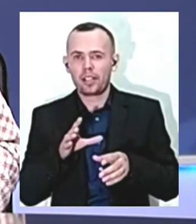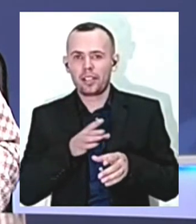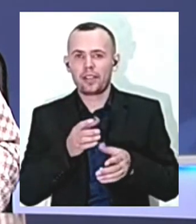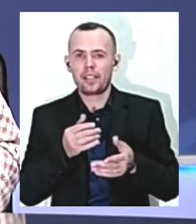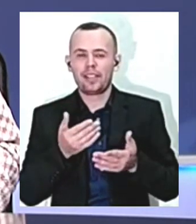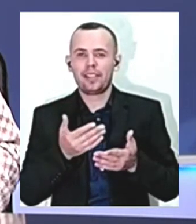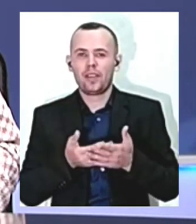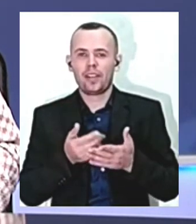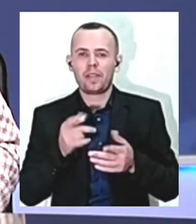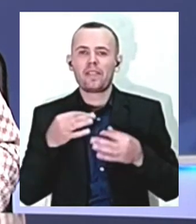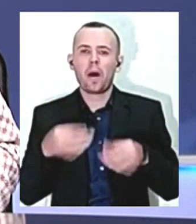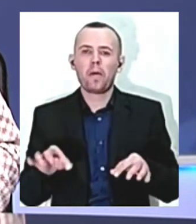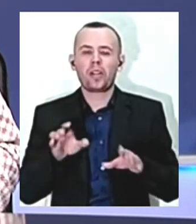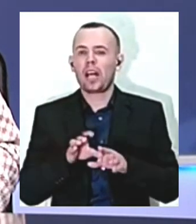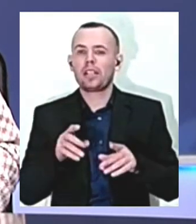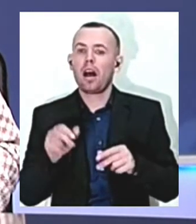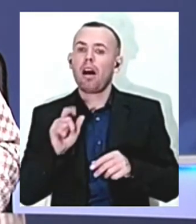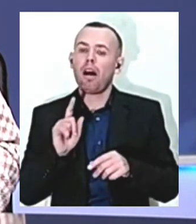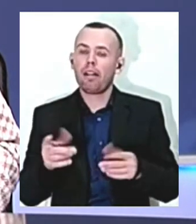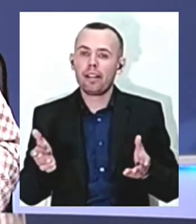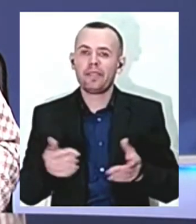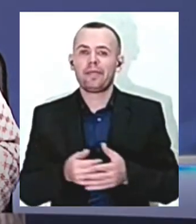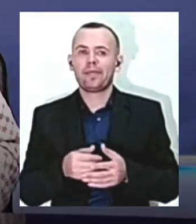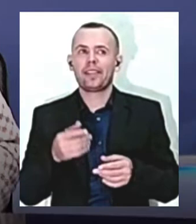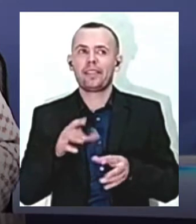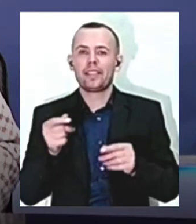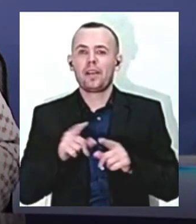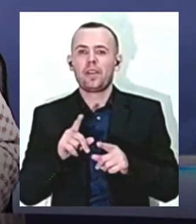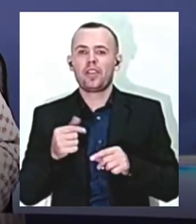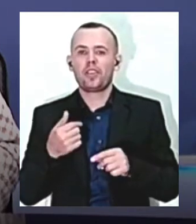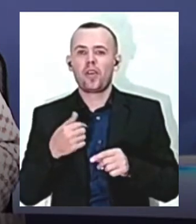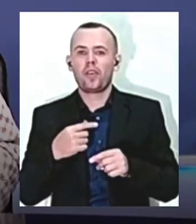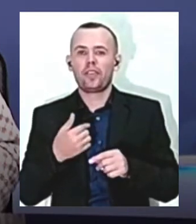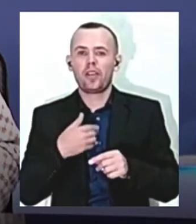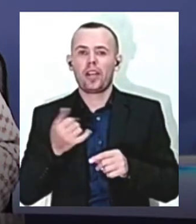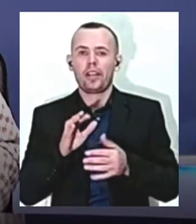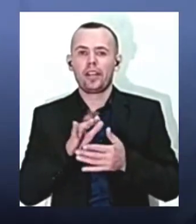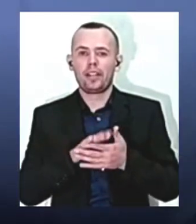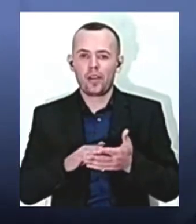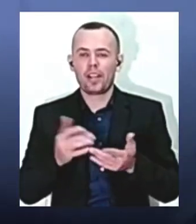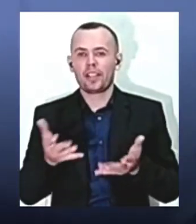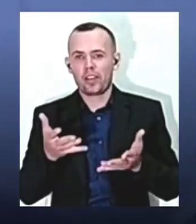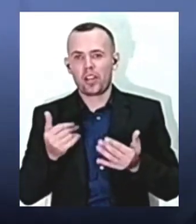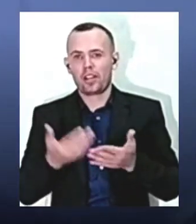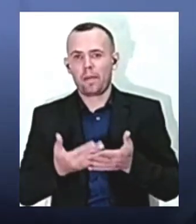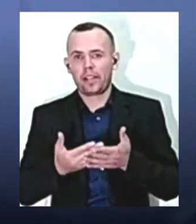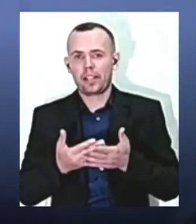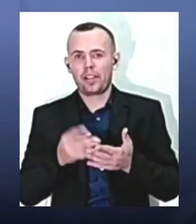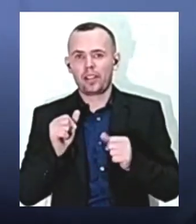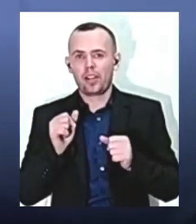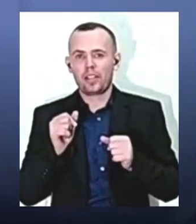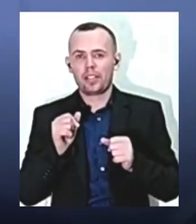само. Але це те, що нас зшиває. І далі, звичайно, там, наприклад, в Західній Україні ми бачили, що